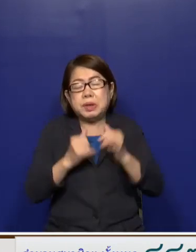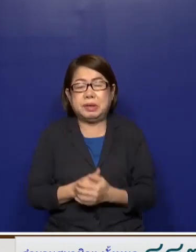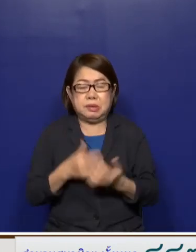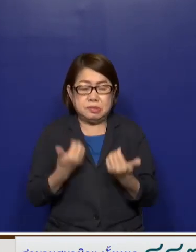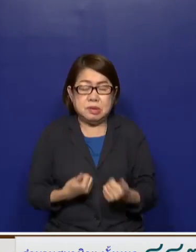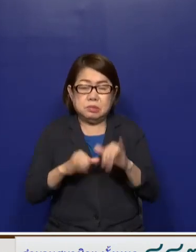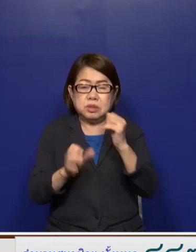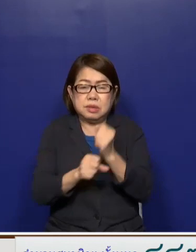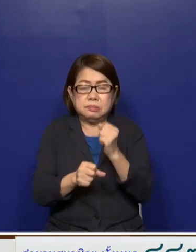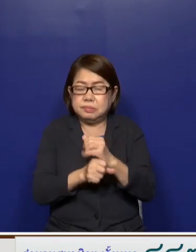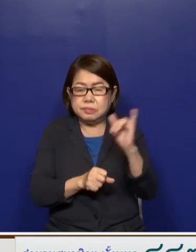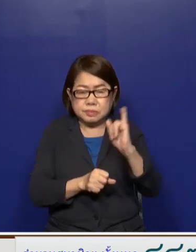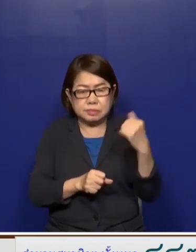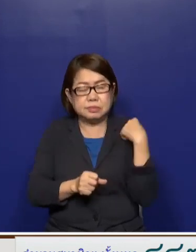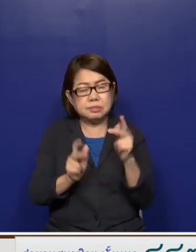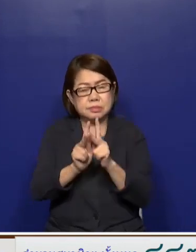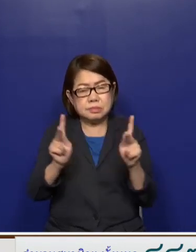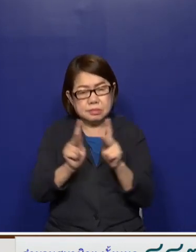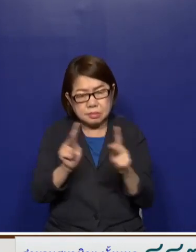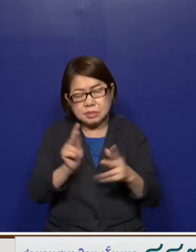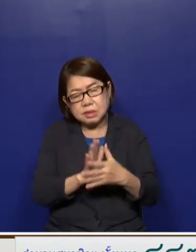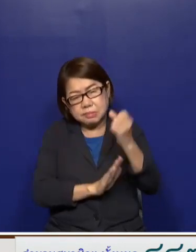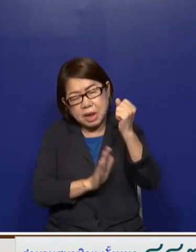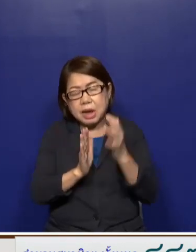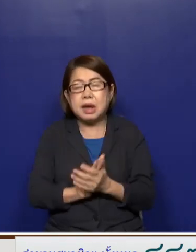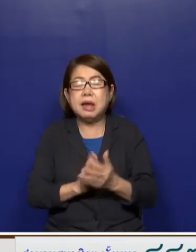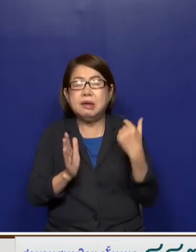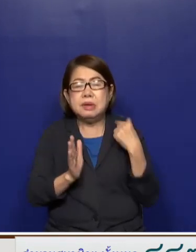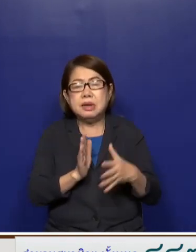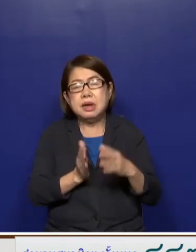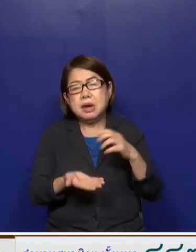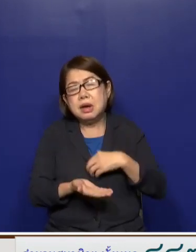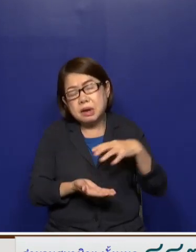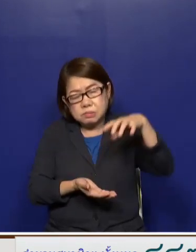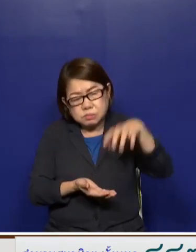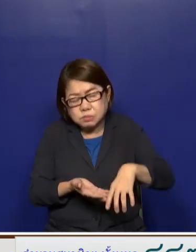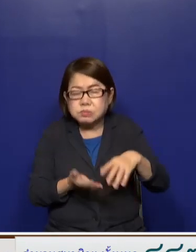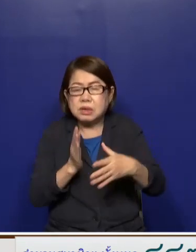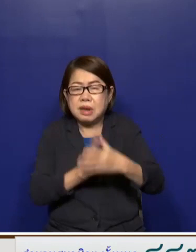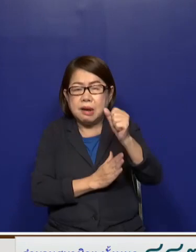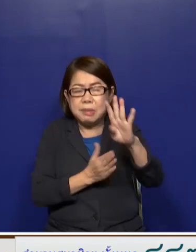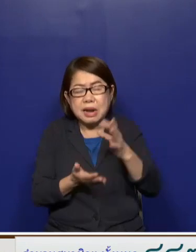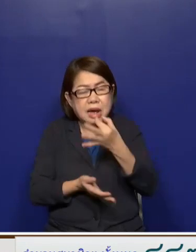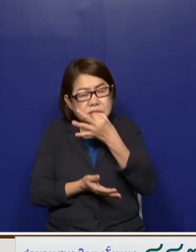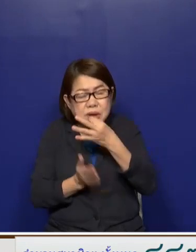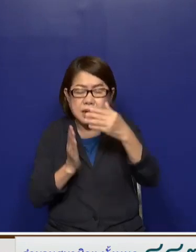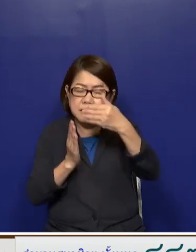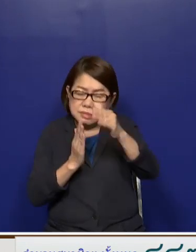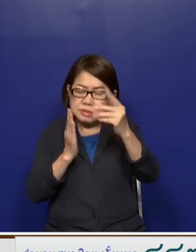ก็มีคณะกรรมการสภาสถาบันอาชีวศึกษาภาคใต้1ภาคเหนือ1ภาคอีสาน1